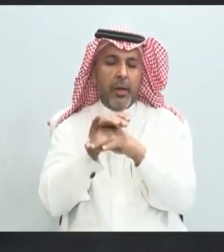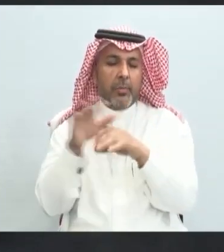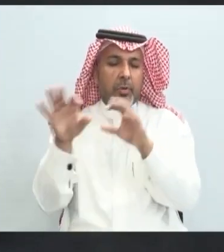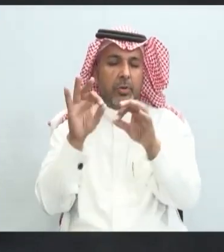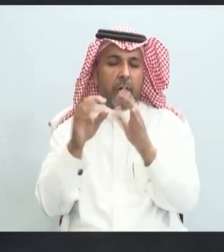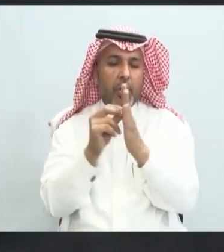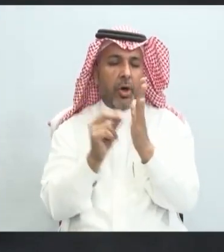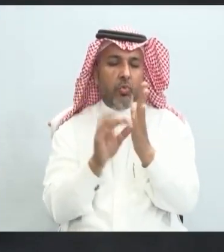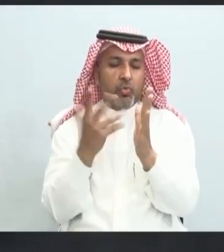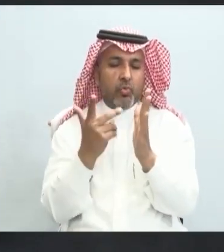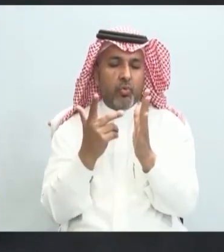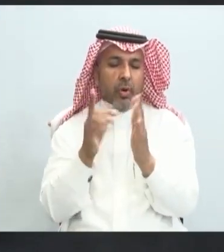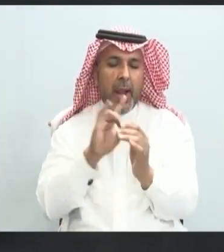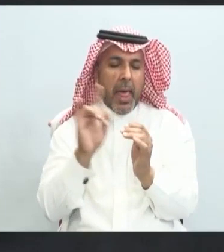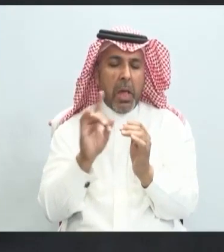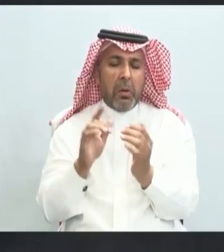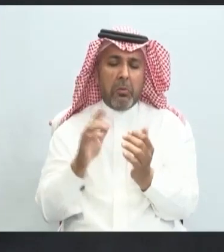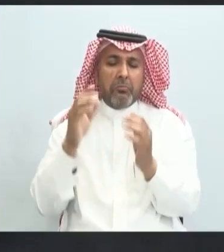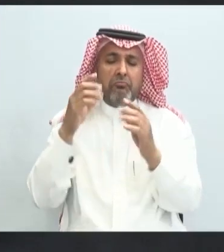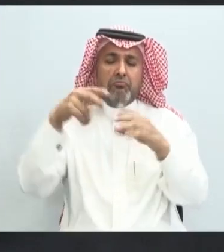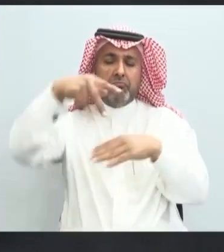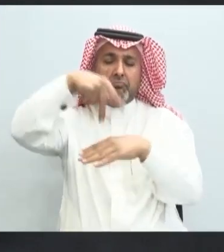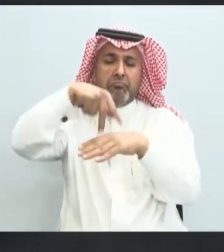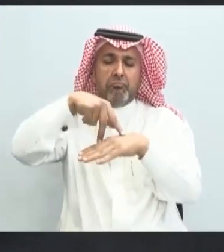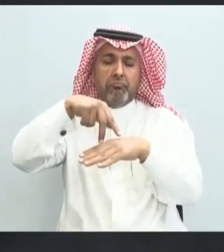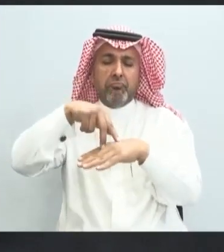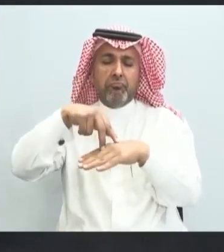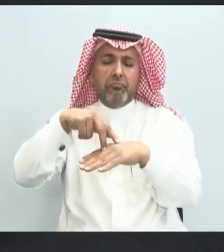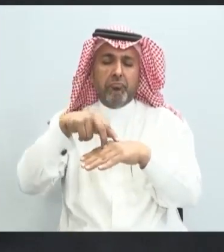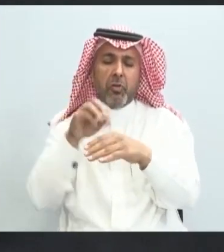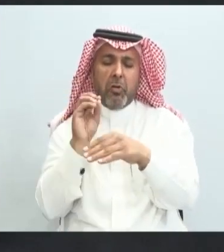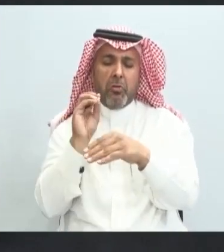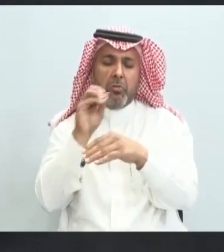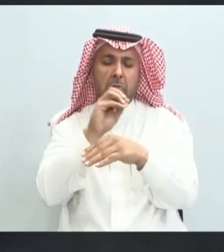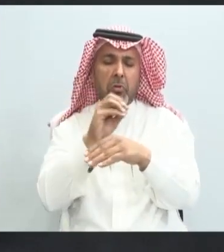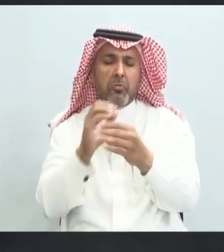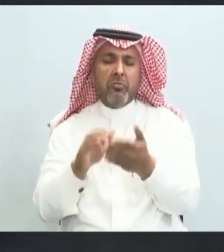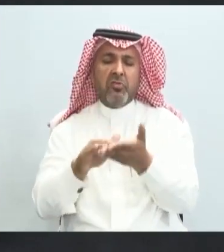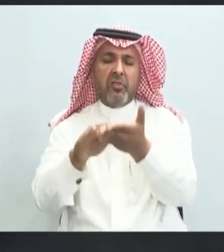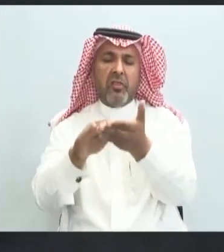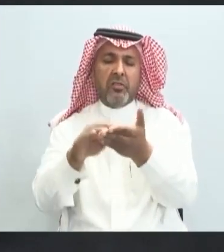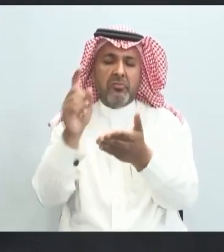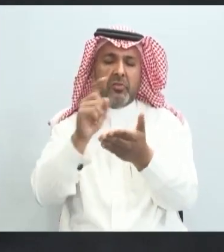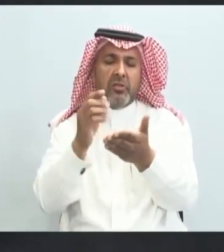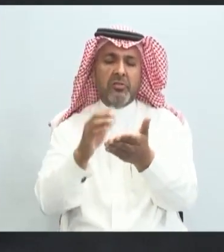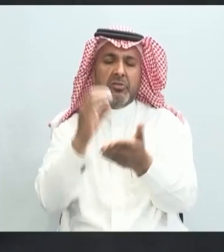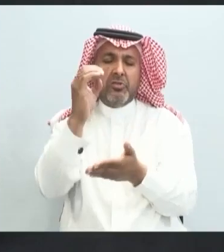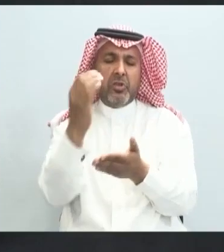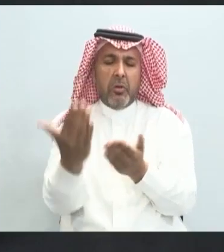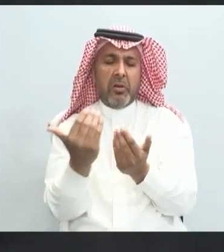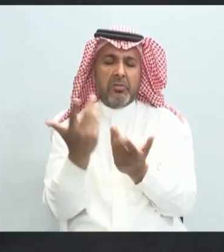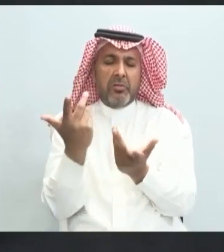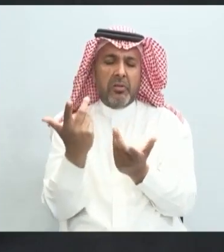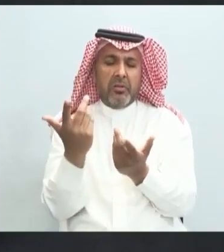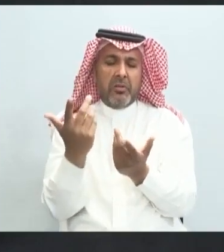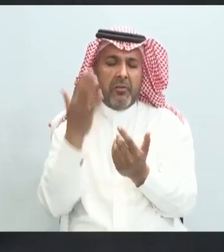قانون جيوب التمام هو يعطيك مثلث ويقوللك حل المثلث وانت عاد دبر نفسك فانت مهم جدا انك تحدد ش الطريقه اللي